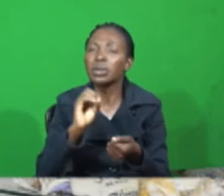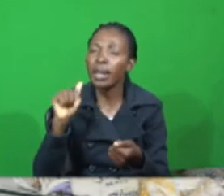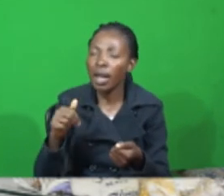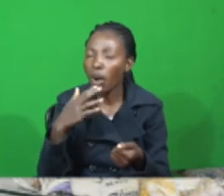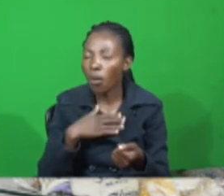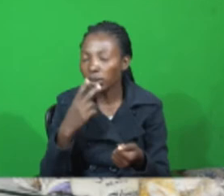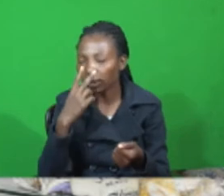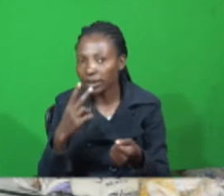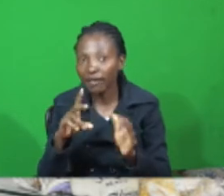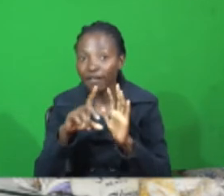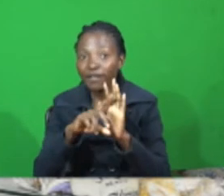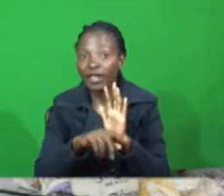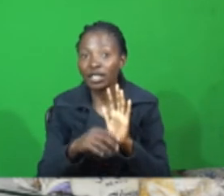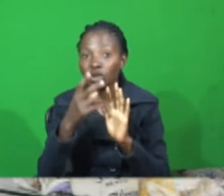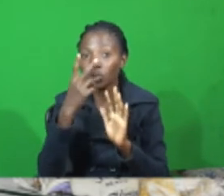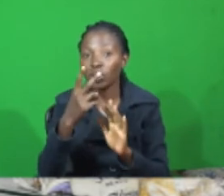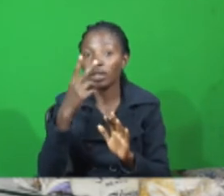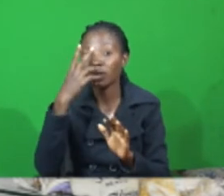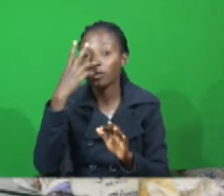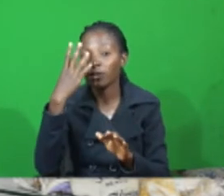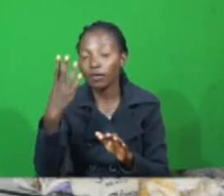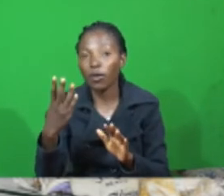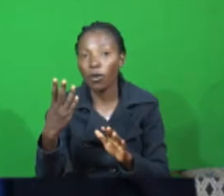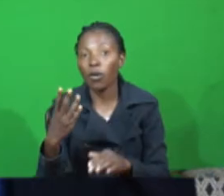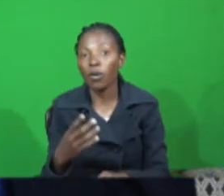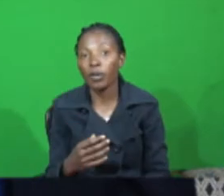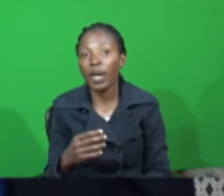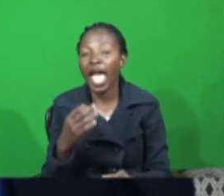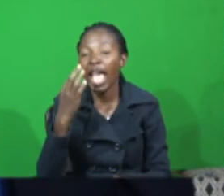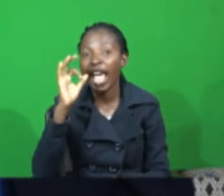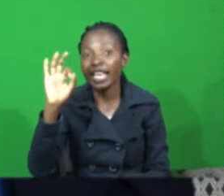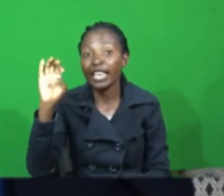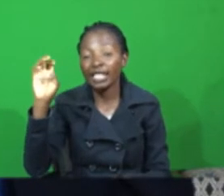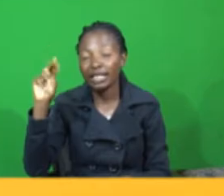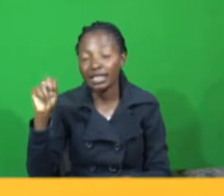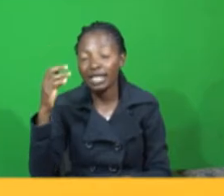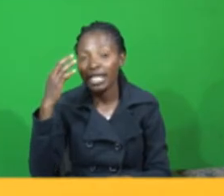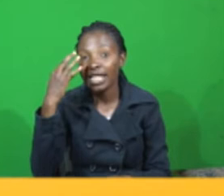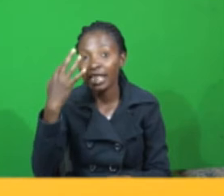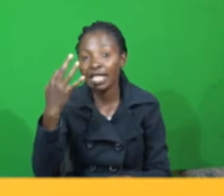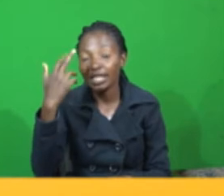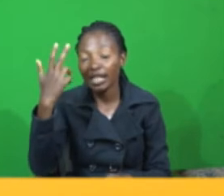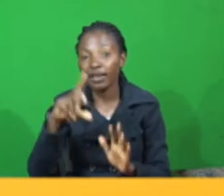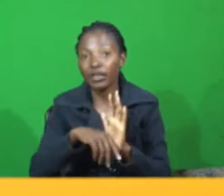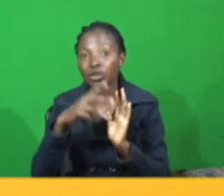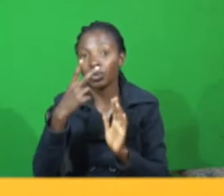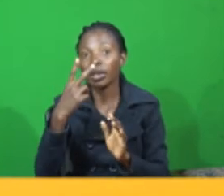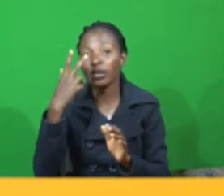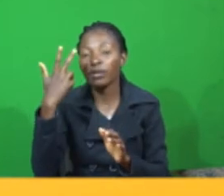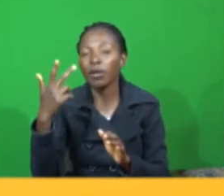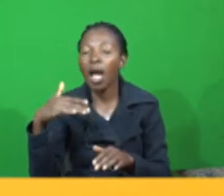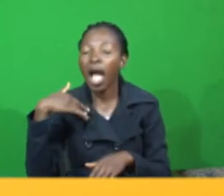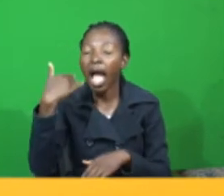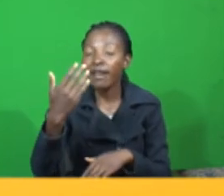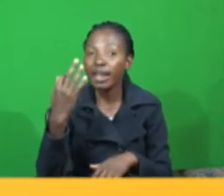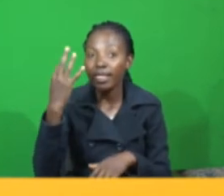kuti mufundisi muverenge verse 24 ya Genesis 38. Genesis 38 verse 24. Zvino mwedzi inenge